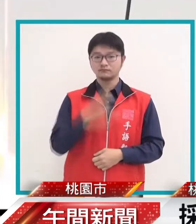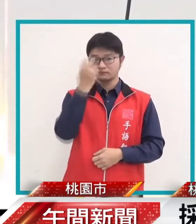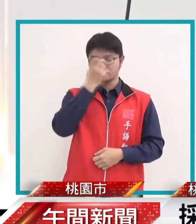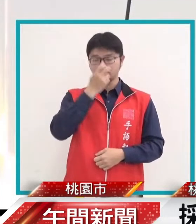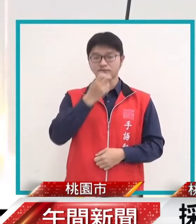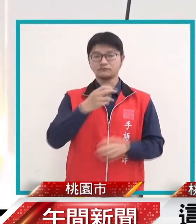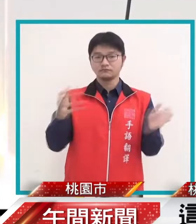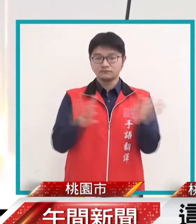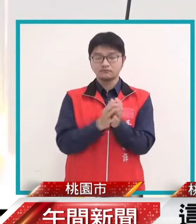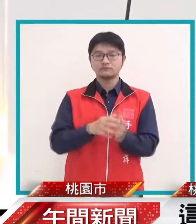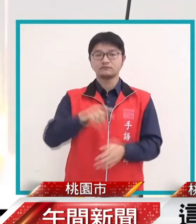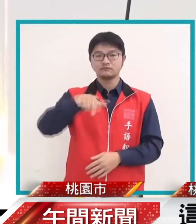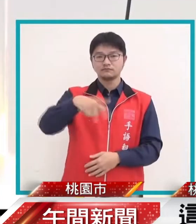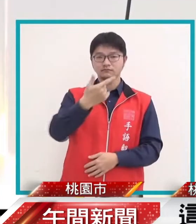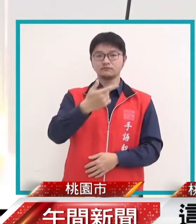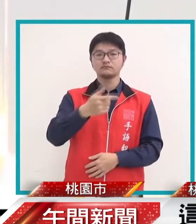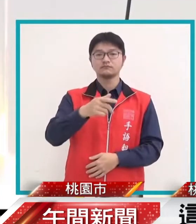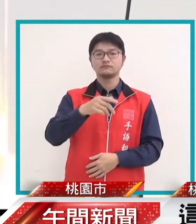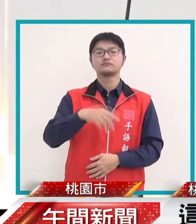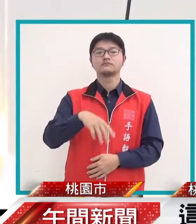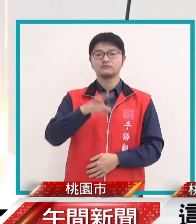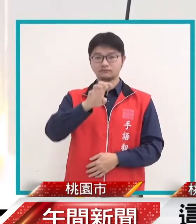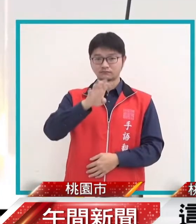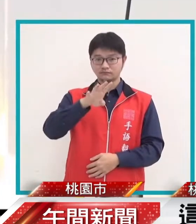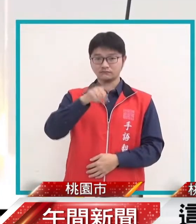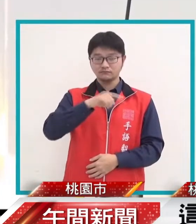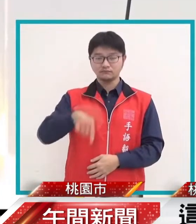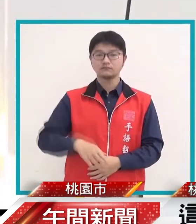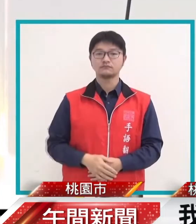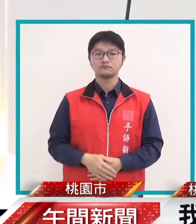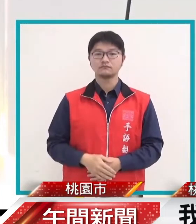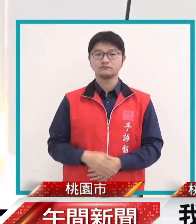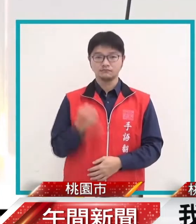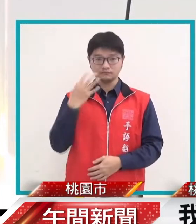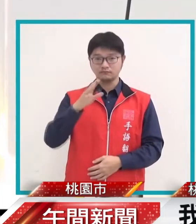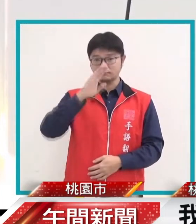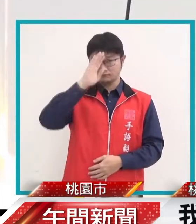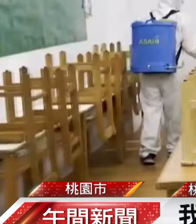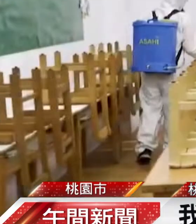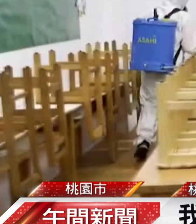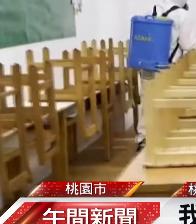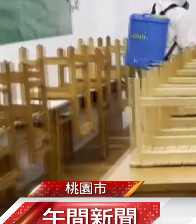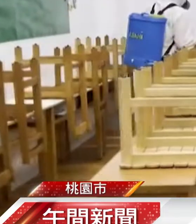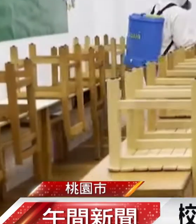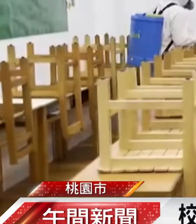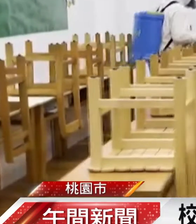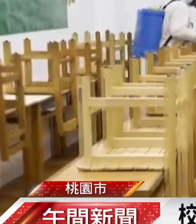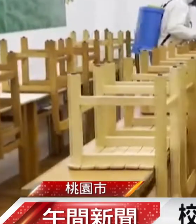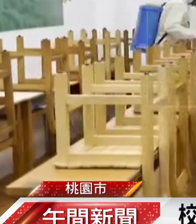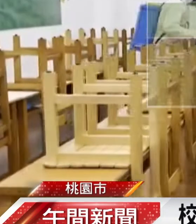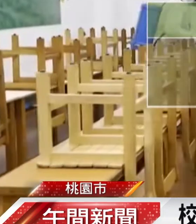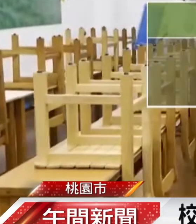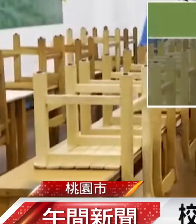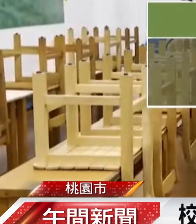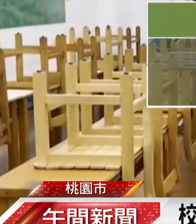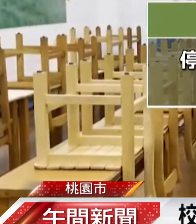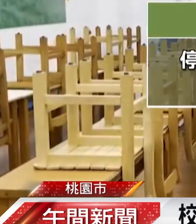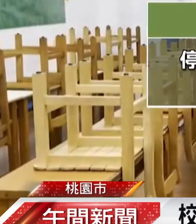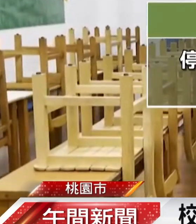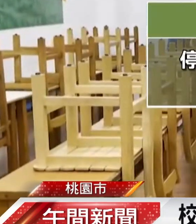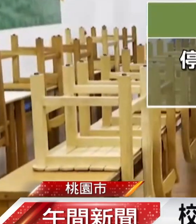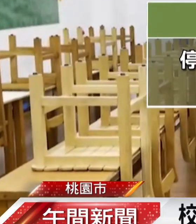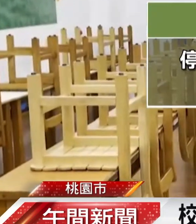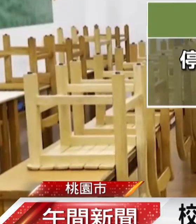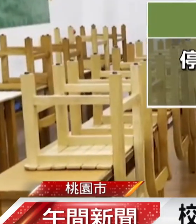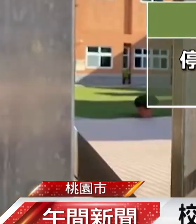664位，那这个部分新增的确诊个案我们一并下午说明。 校园疫情连环爆，桃园目前累积